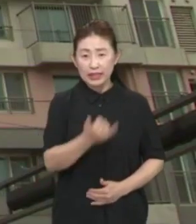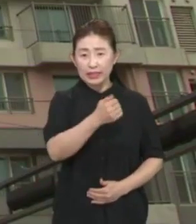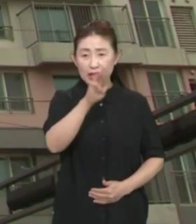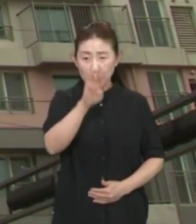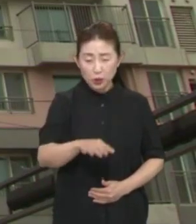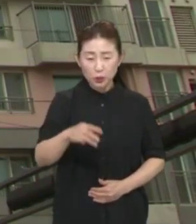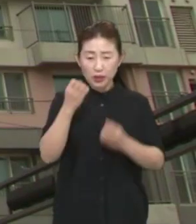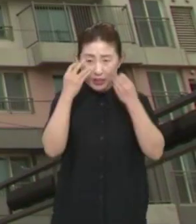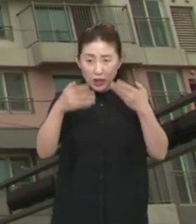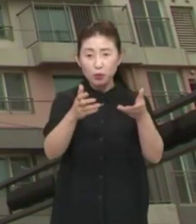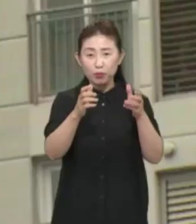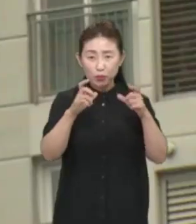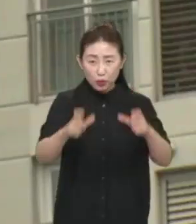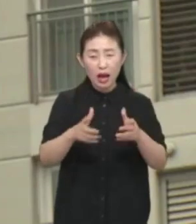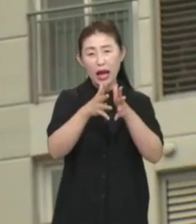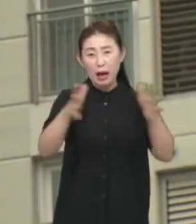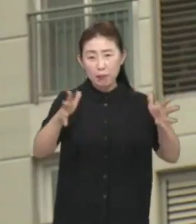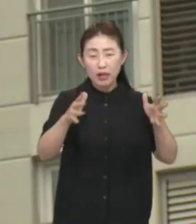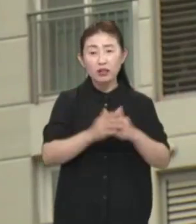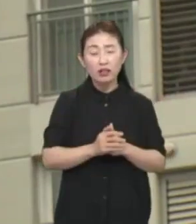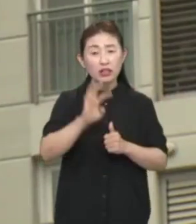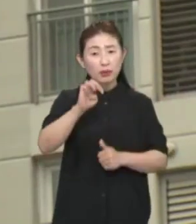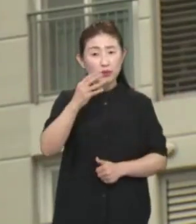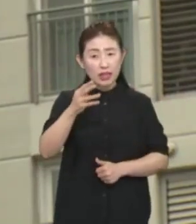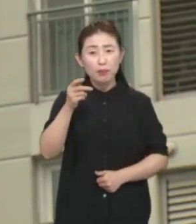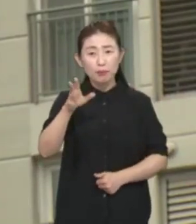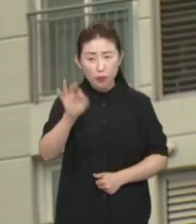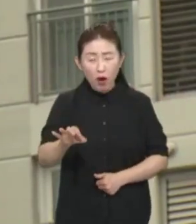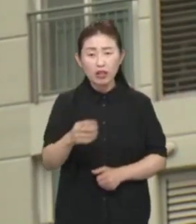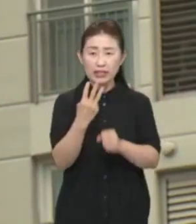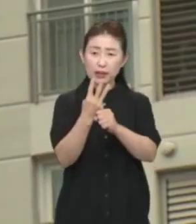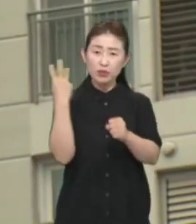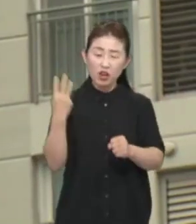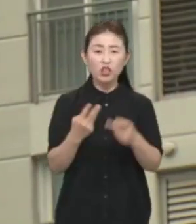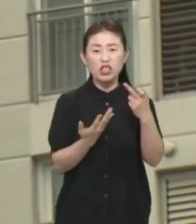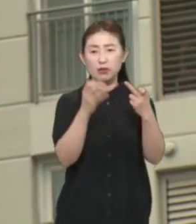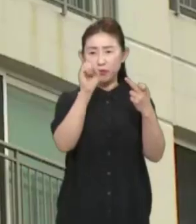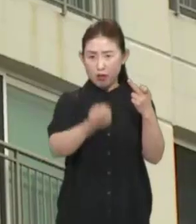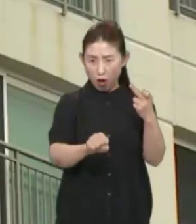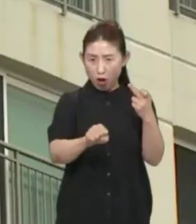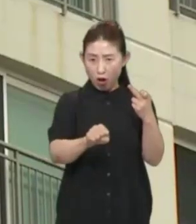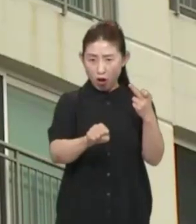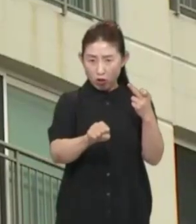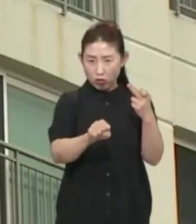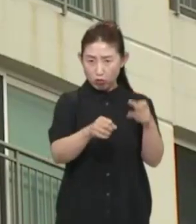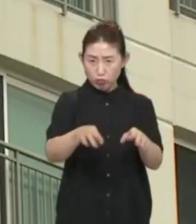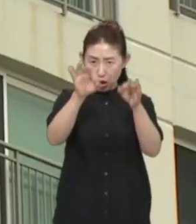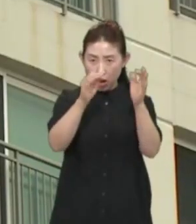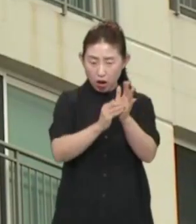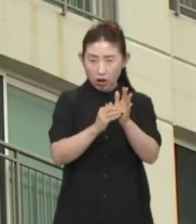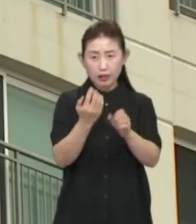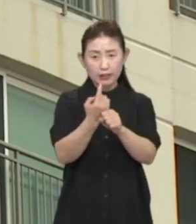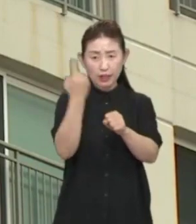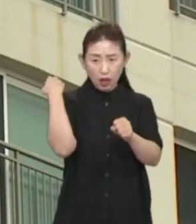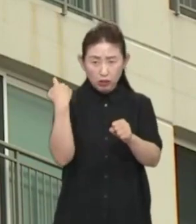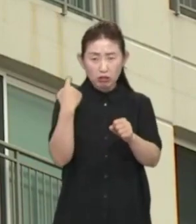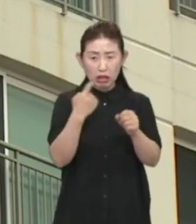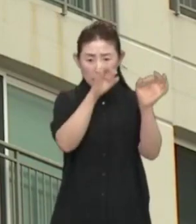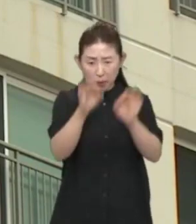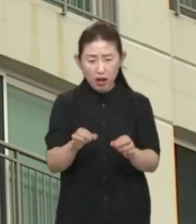세종시 세롬동의 이 아파트는 84제곱미터형이 3년 전 12억 원대까지 오른 뒤 지난 연말